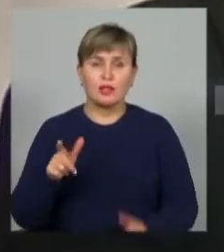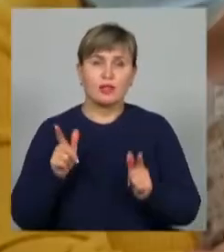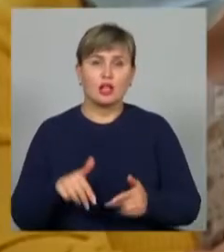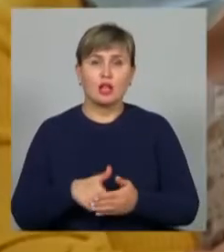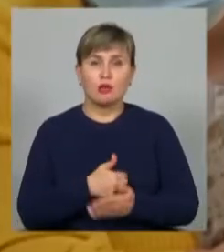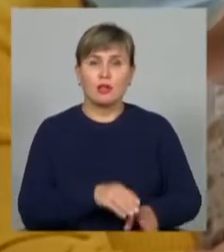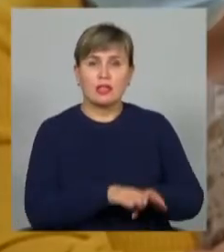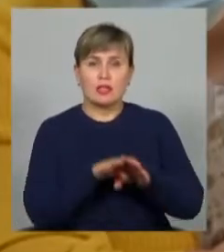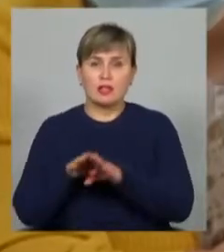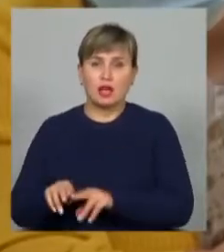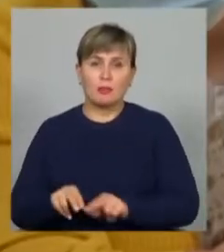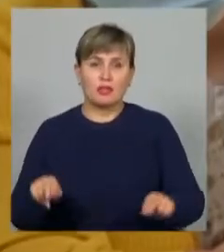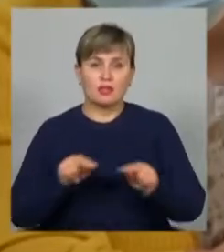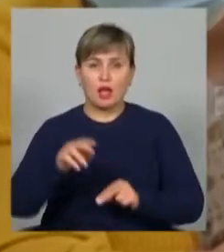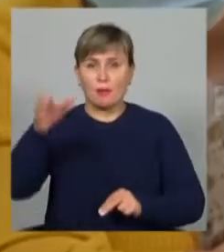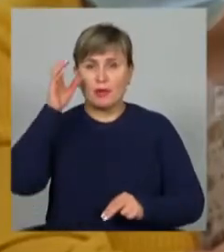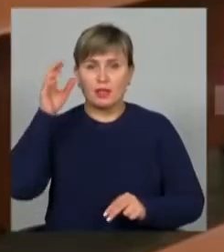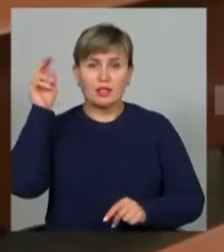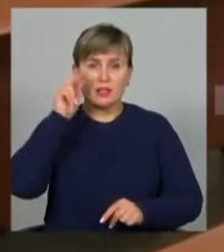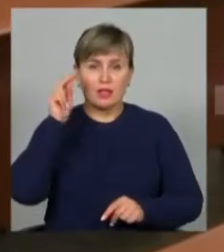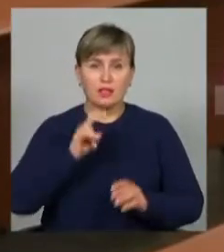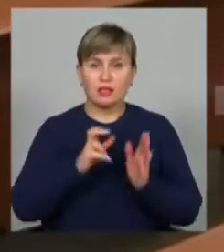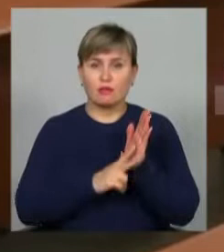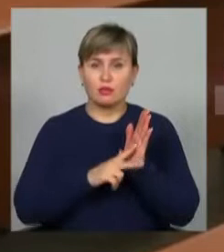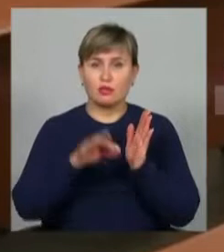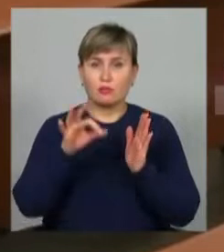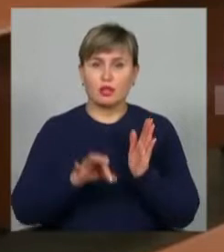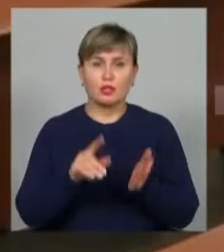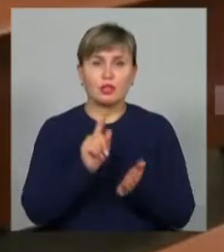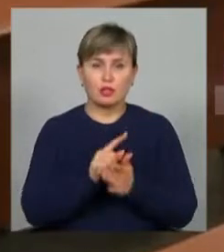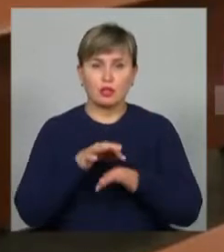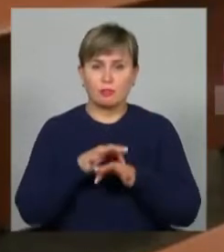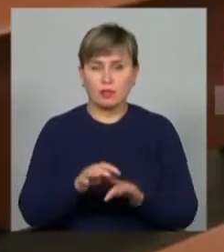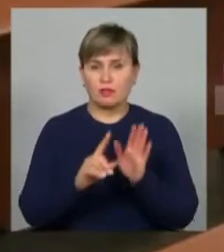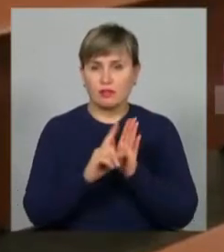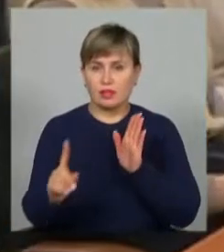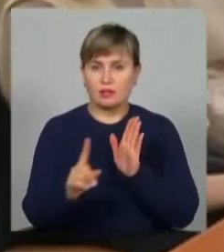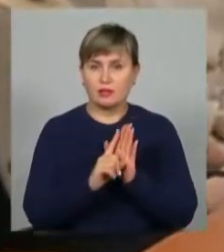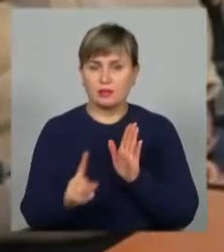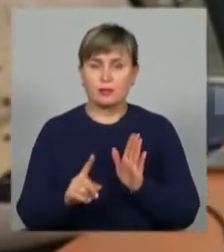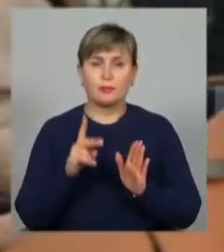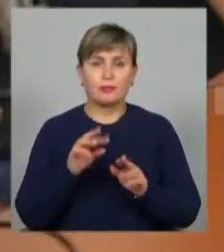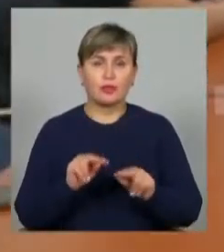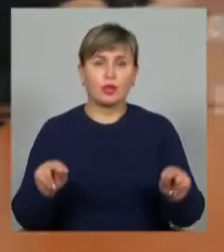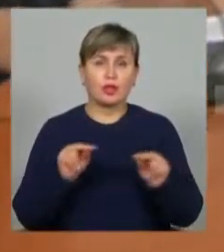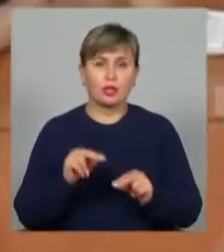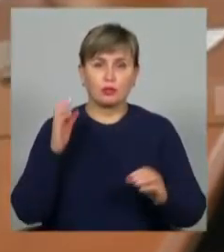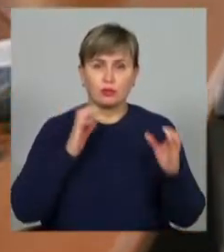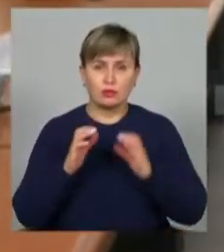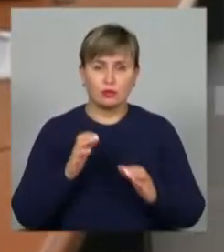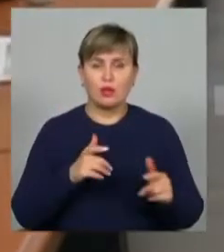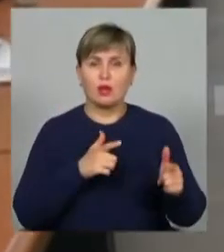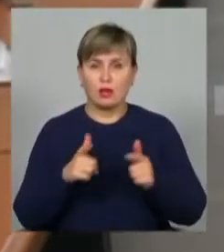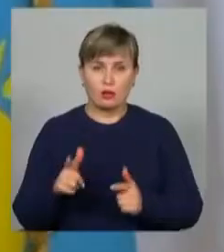новым стандартам педагогического образования, занятия на 80% должны проходить в традиционном формате. Но ректор университета готова пойти